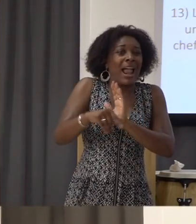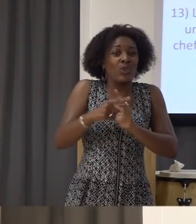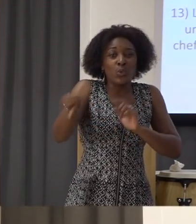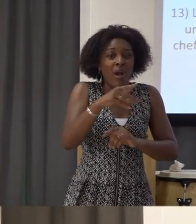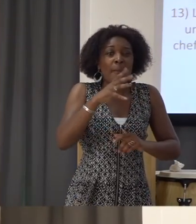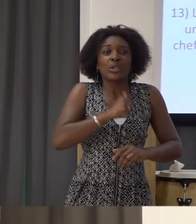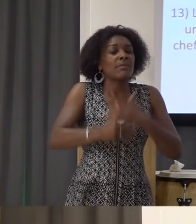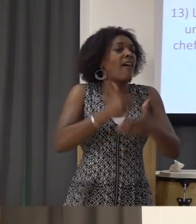Alléluia.